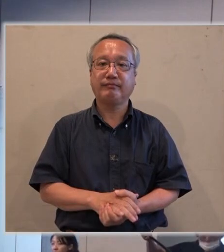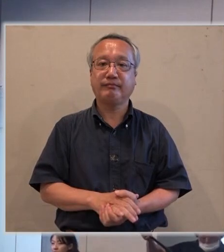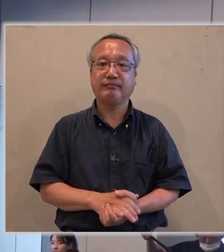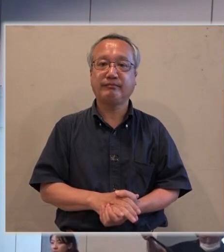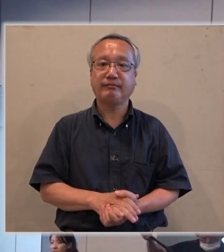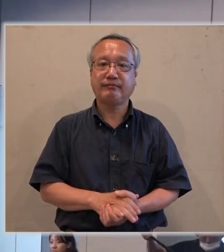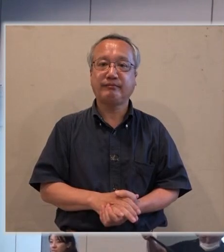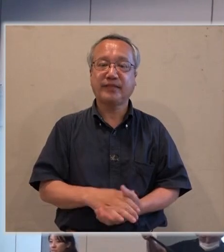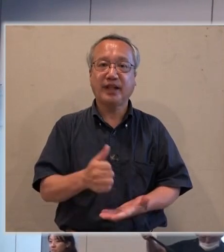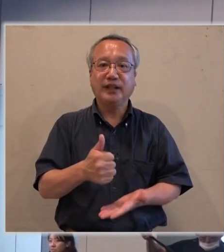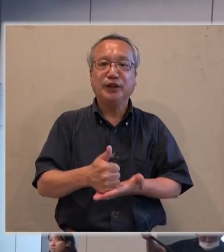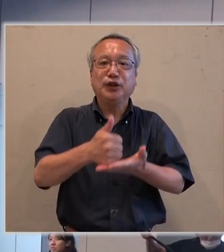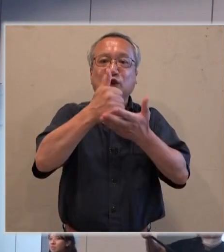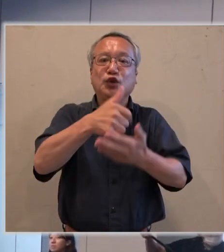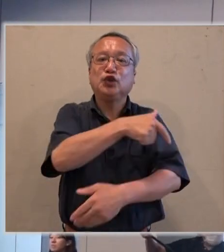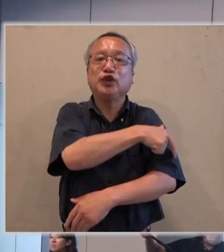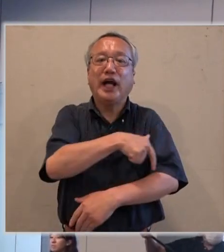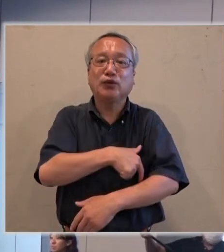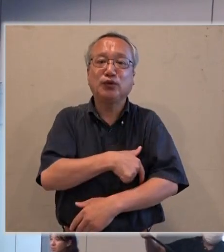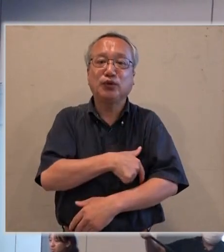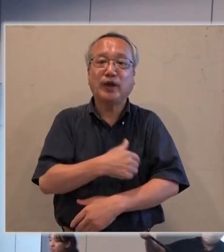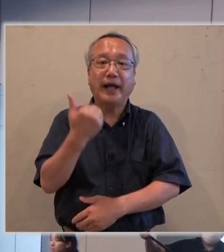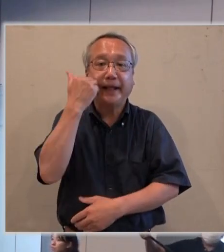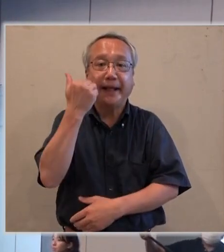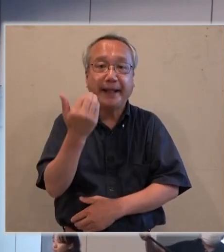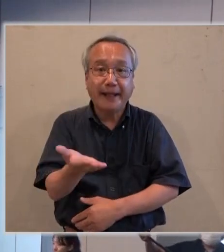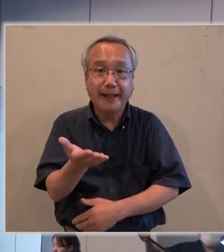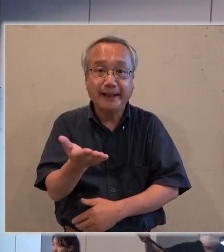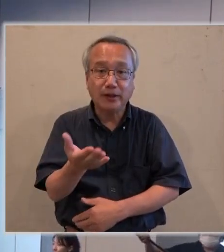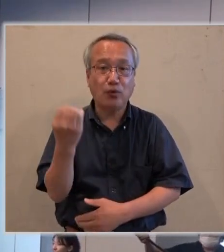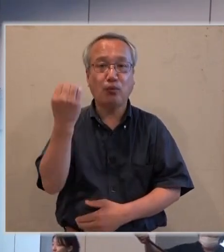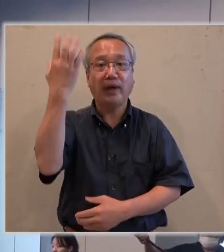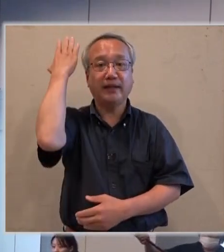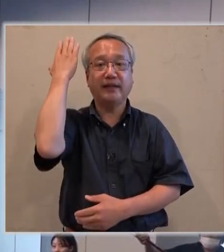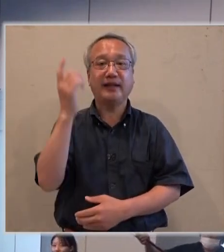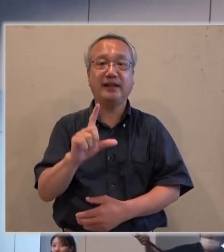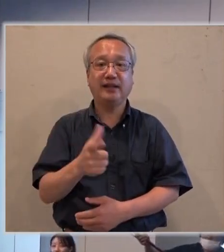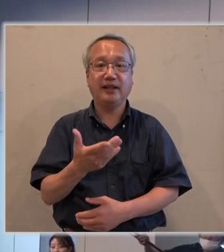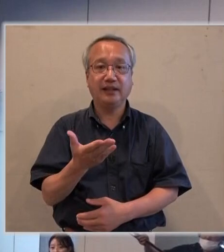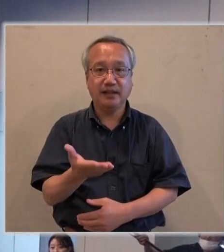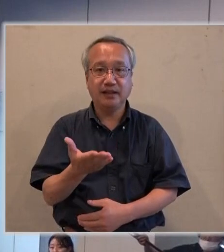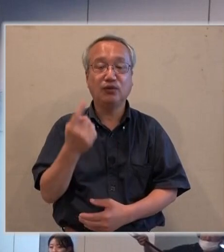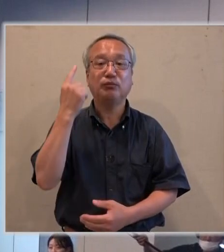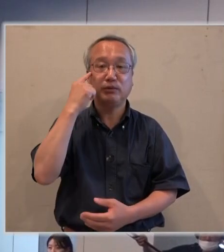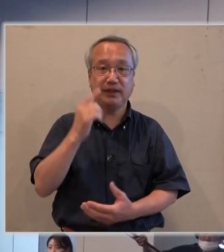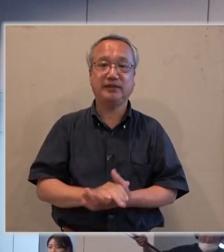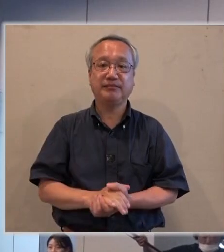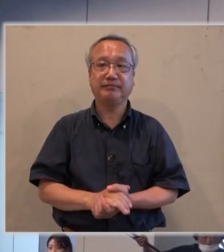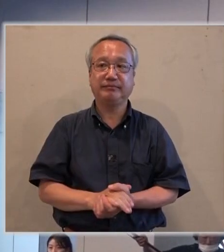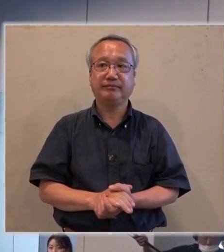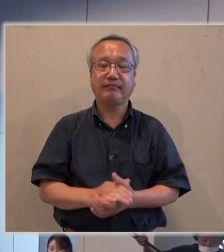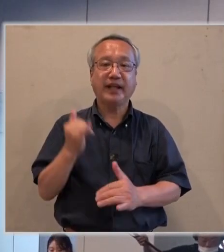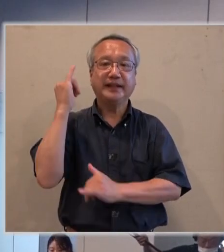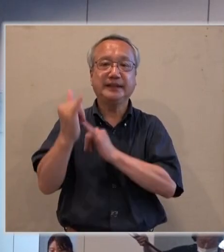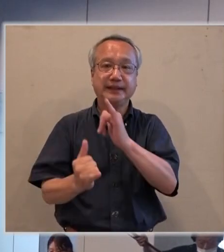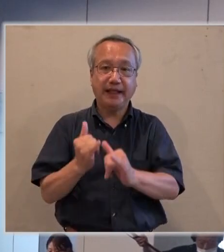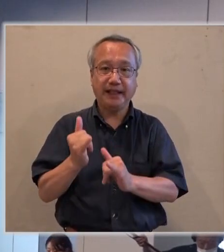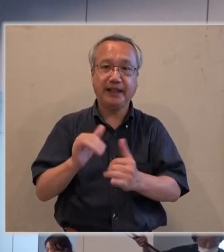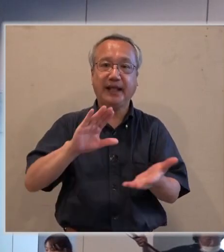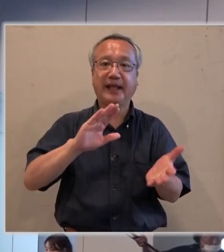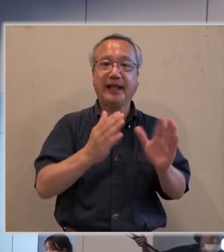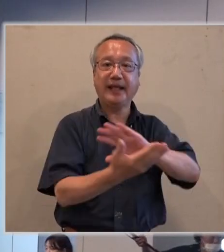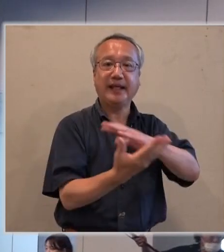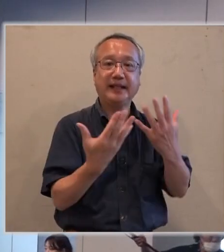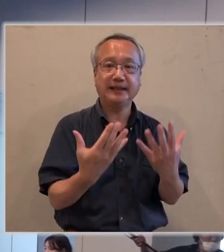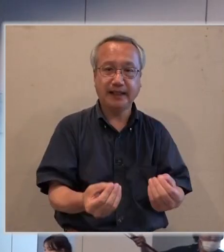主役が誰かということを忘れてるんじゃないかと思うんです。まあ、時代が変化したといえば